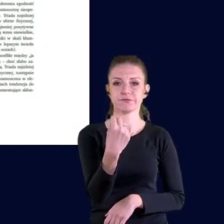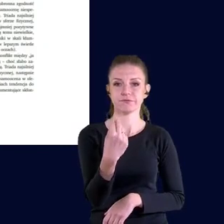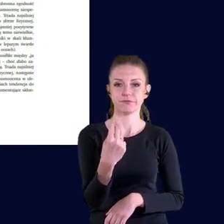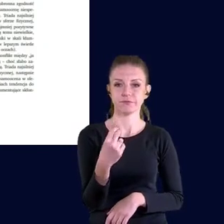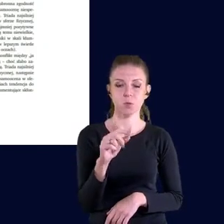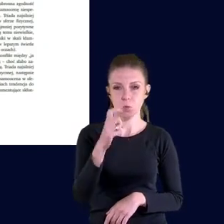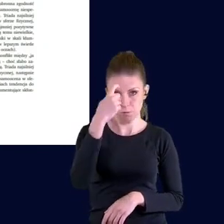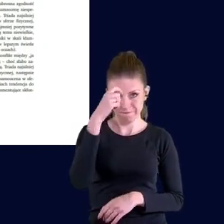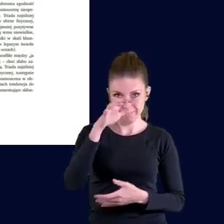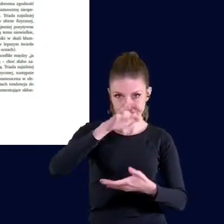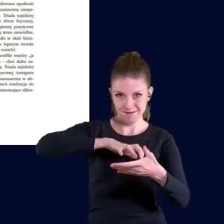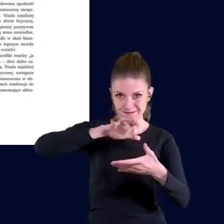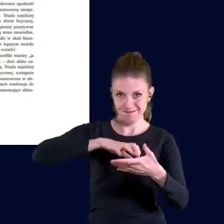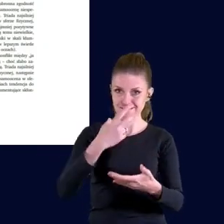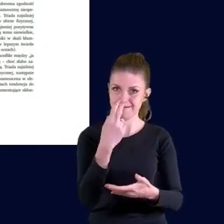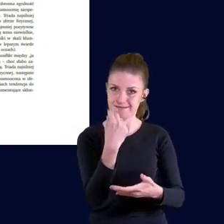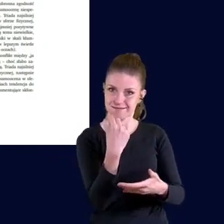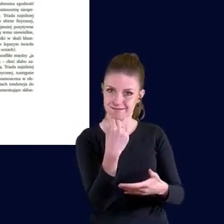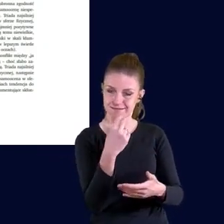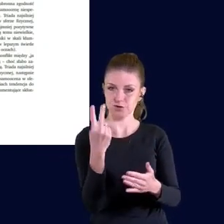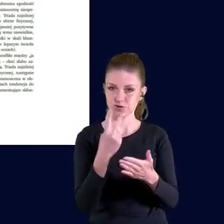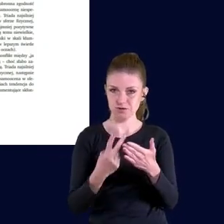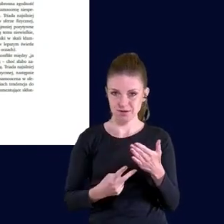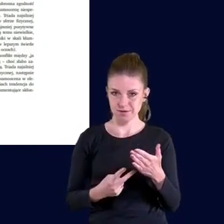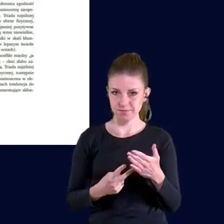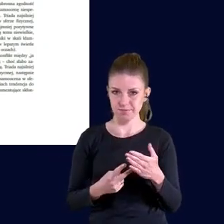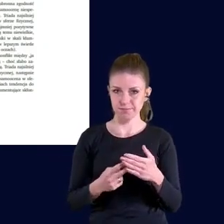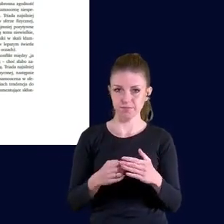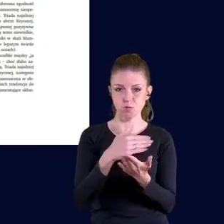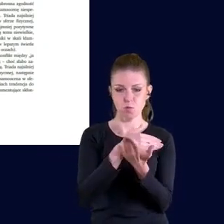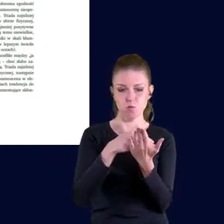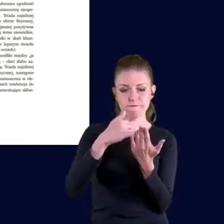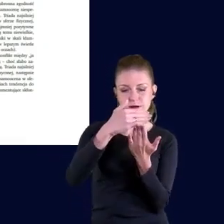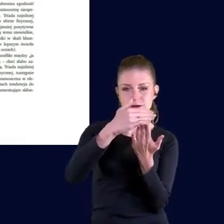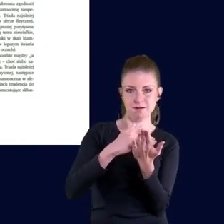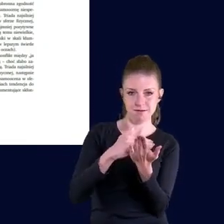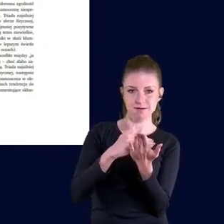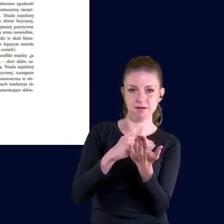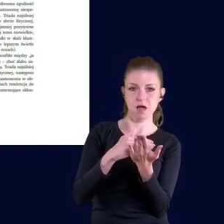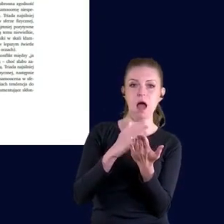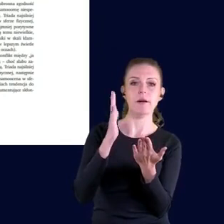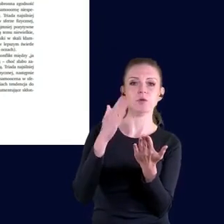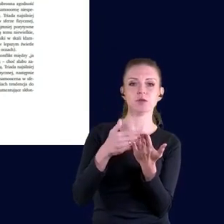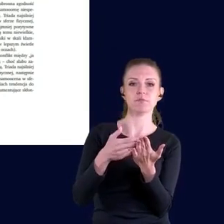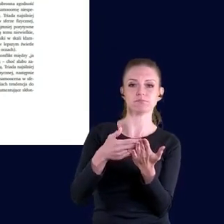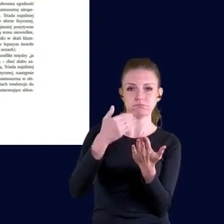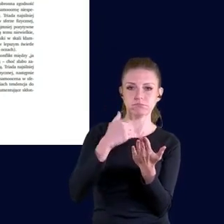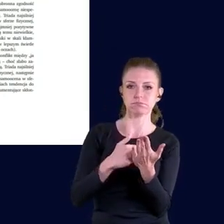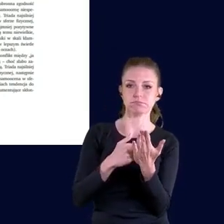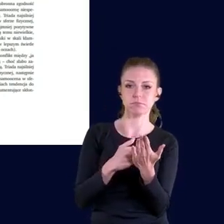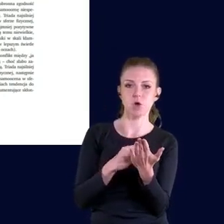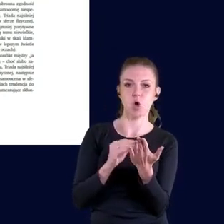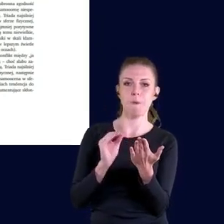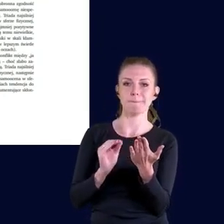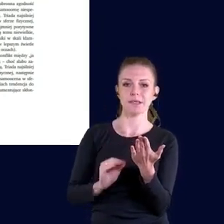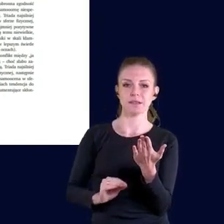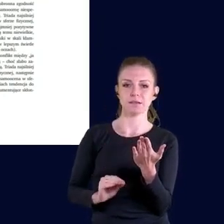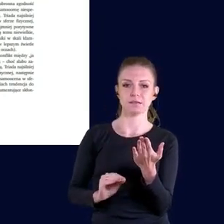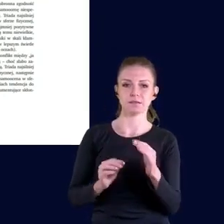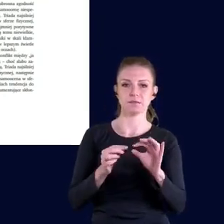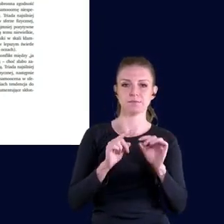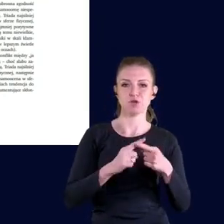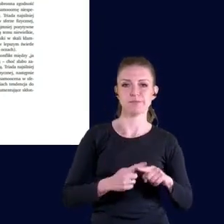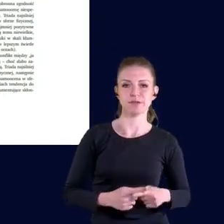zasadniczą która jest tutaj mniej więcej do połowy strony a później zacznij odczytywać te opisy przepisów które